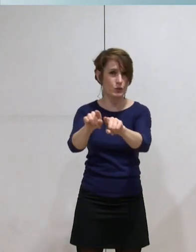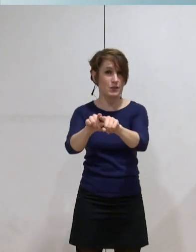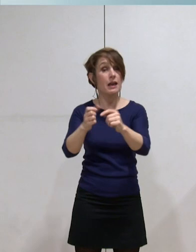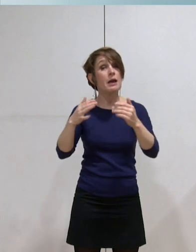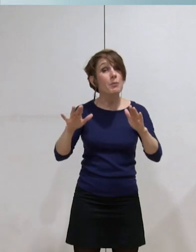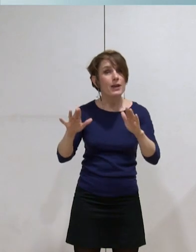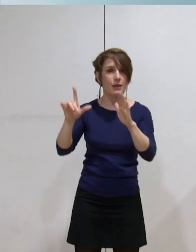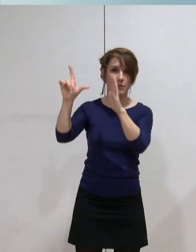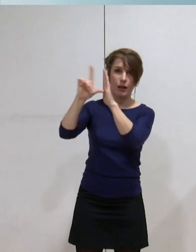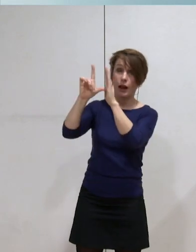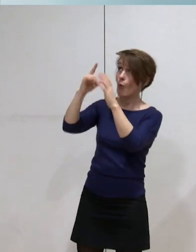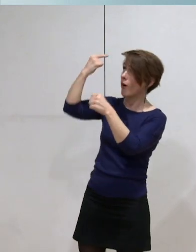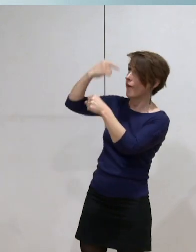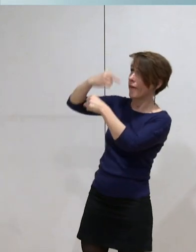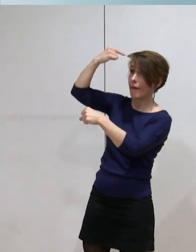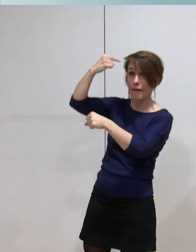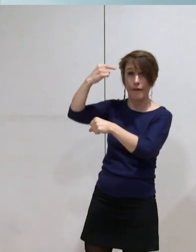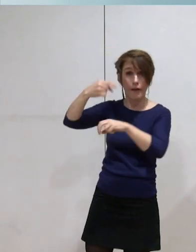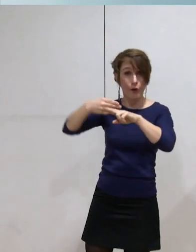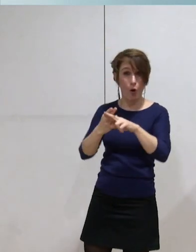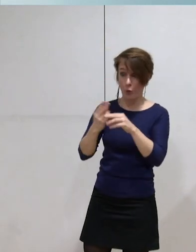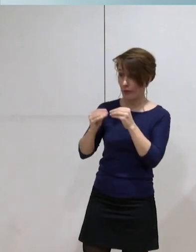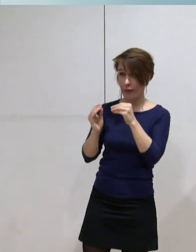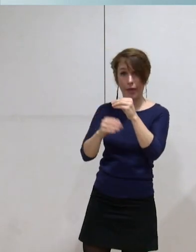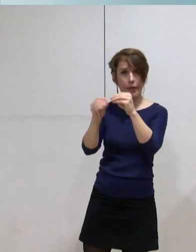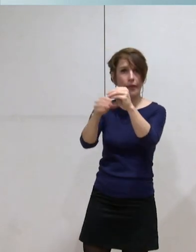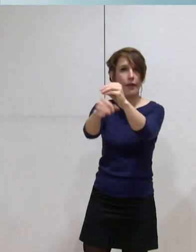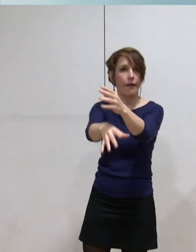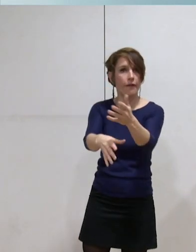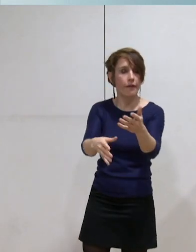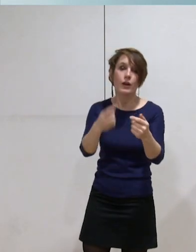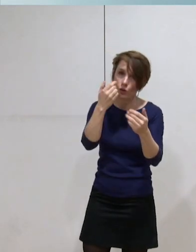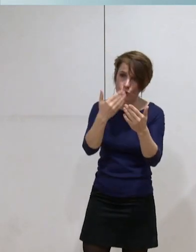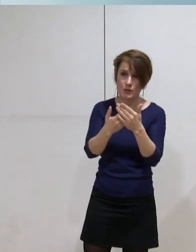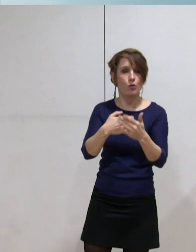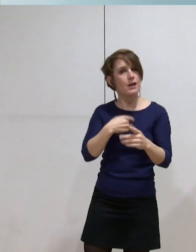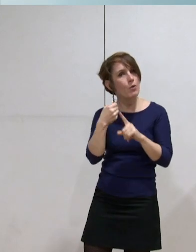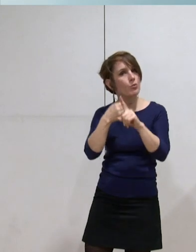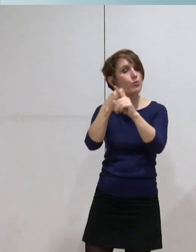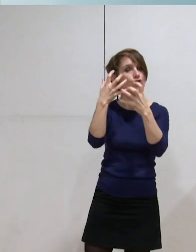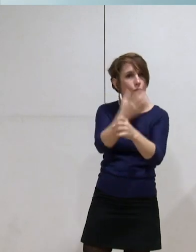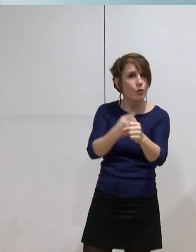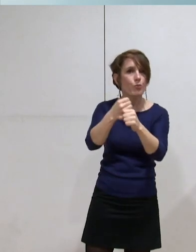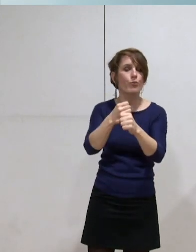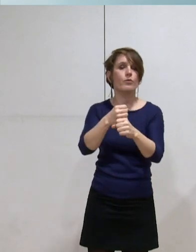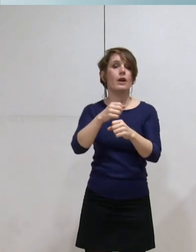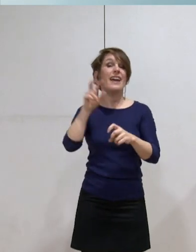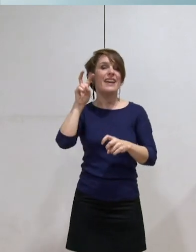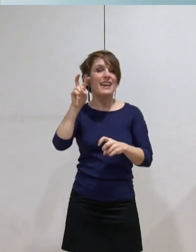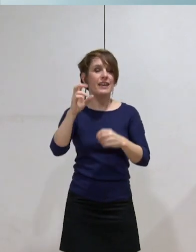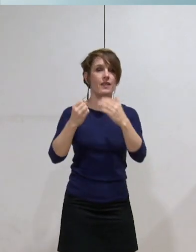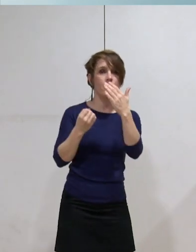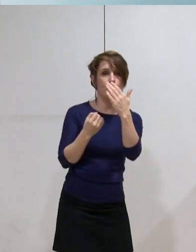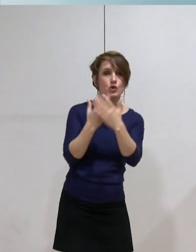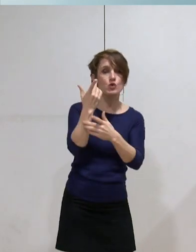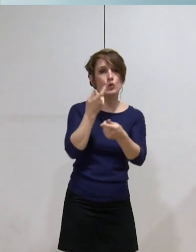nous prive de certains outils et c'est pour cela que je plaide pour un green New Deal qui nous permette pour pour des investissements qui